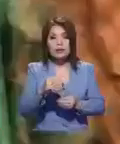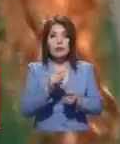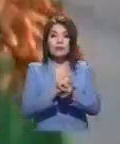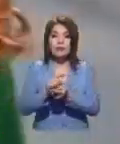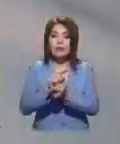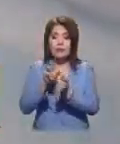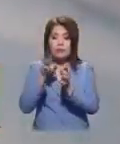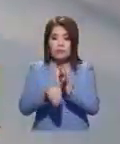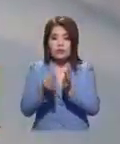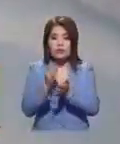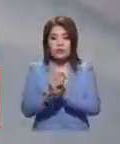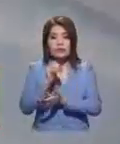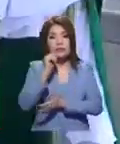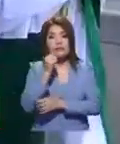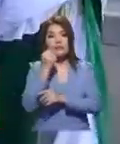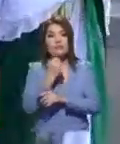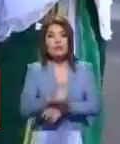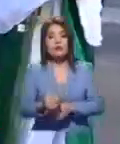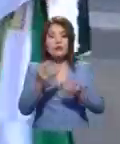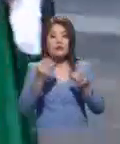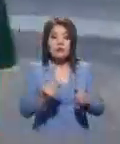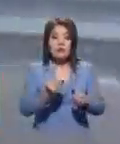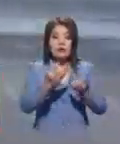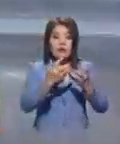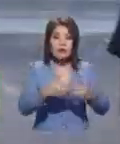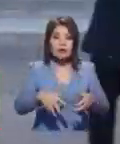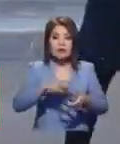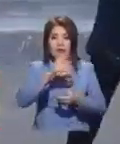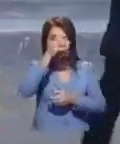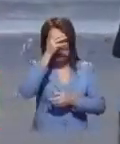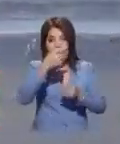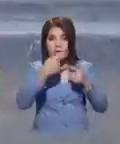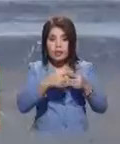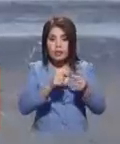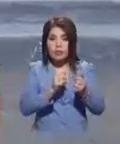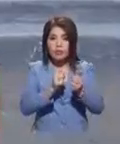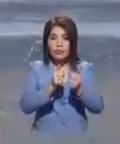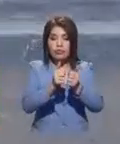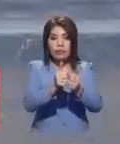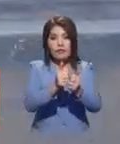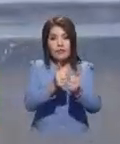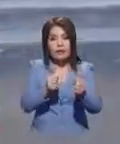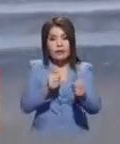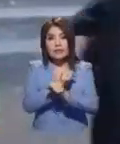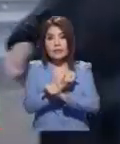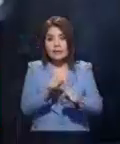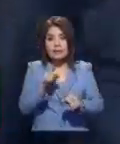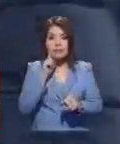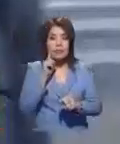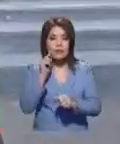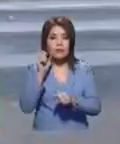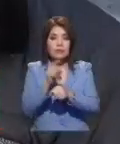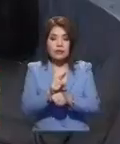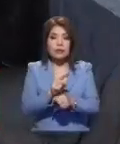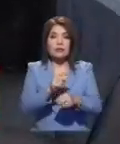толы. Ертегінің батырларындай сәт сынап, сағат сынап өскен ғылым мен технологияның қарқынынан қалмауымыз керек. Бұл жастарға жүктелер міндет, дейді